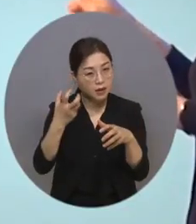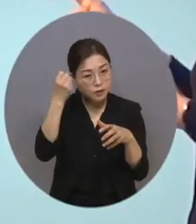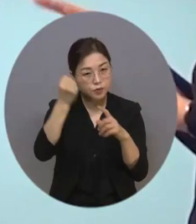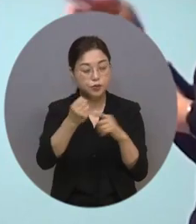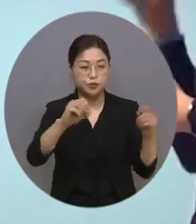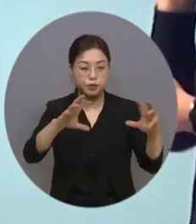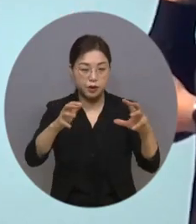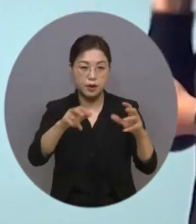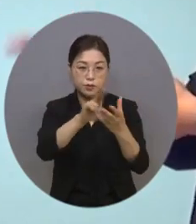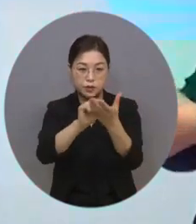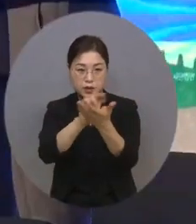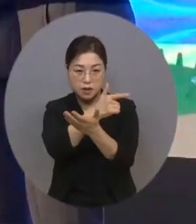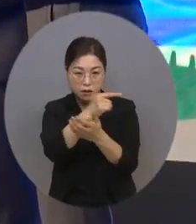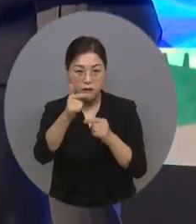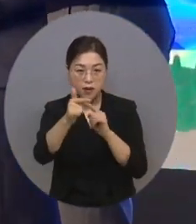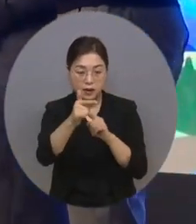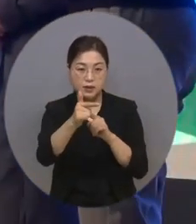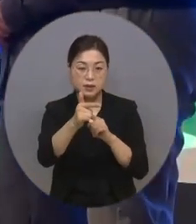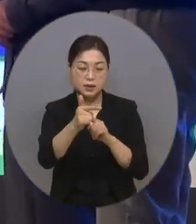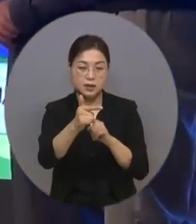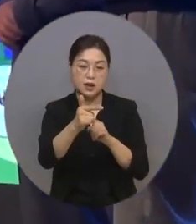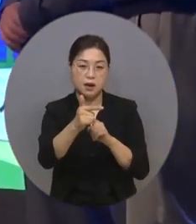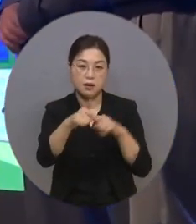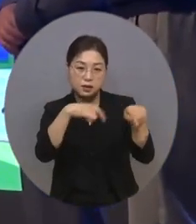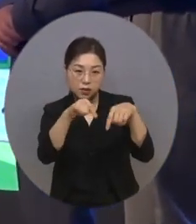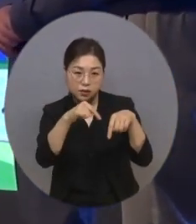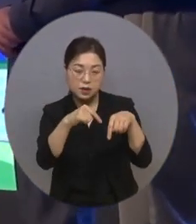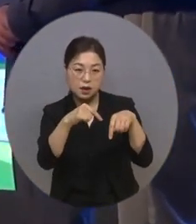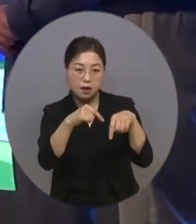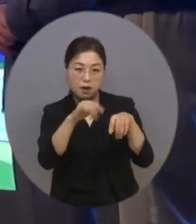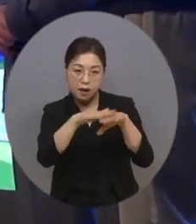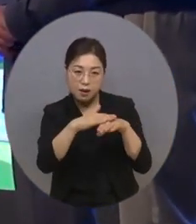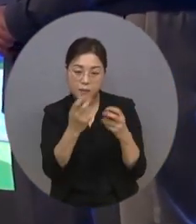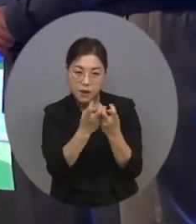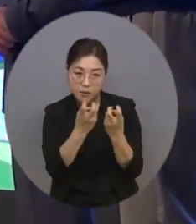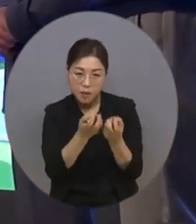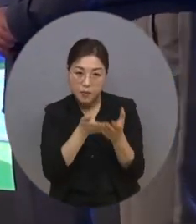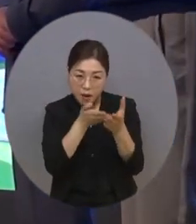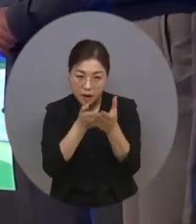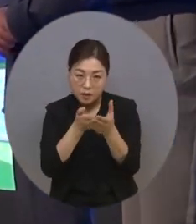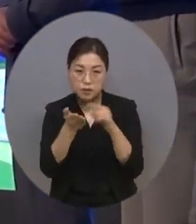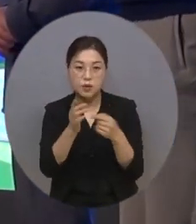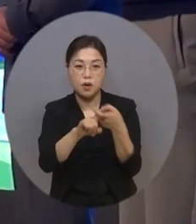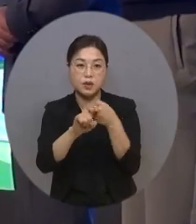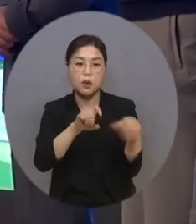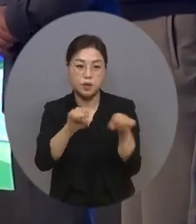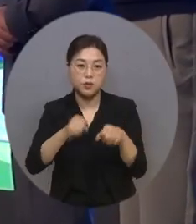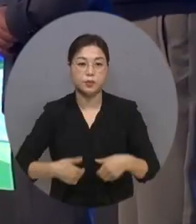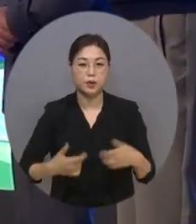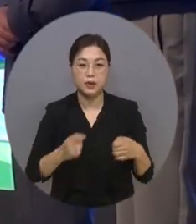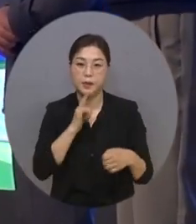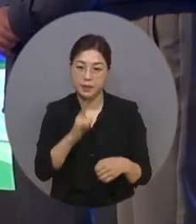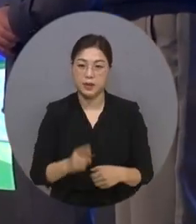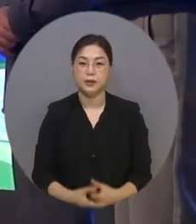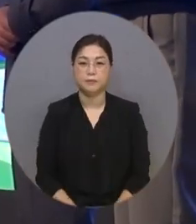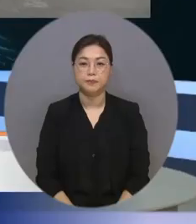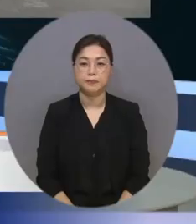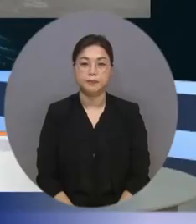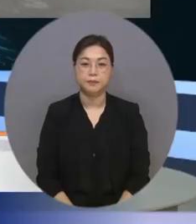대한 정책 개발과 참여와 연대 활동을 하게 된다고 덧붙였습니다. 복지TV 뉴스